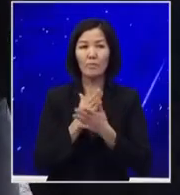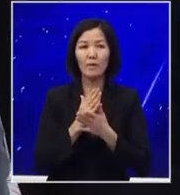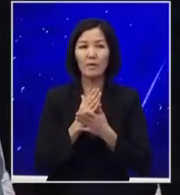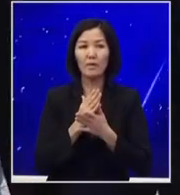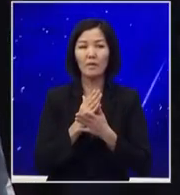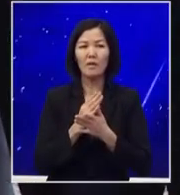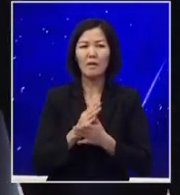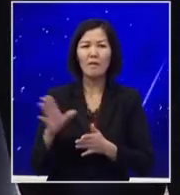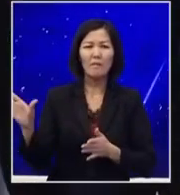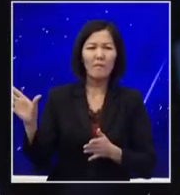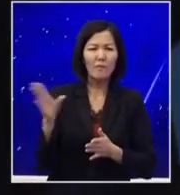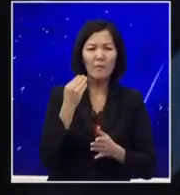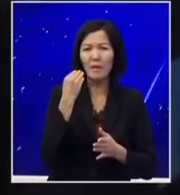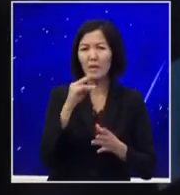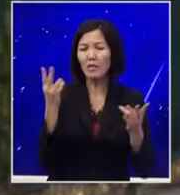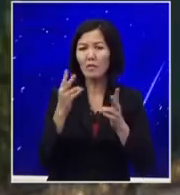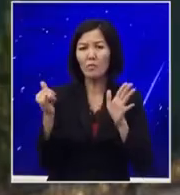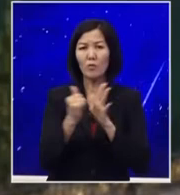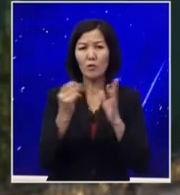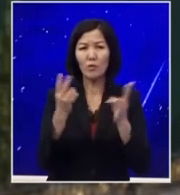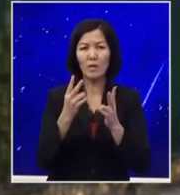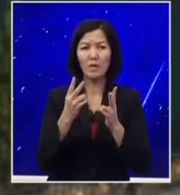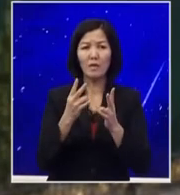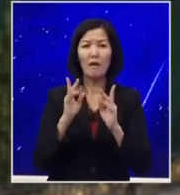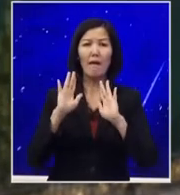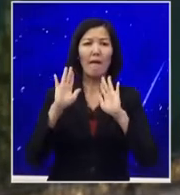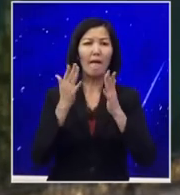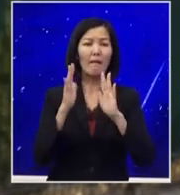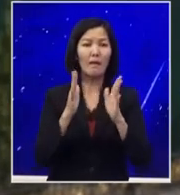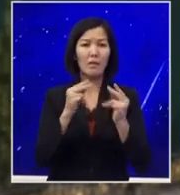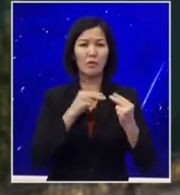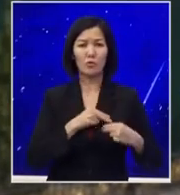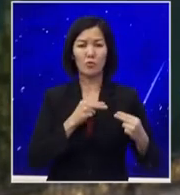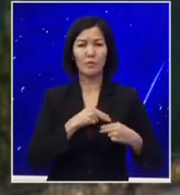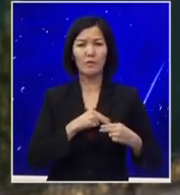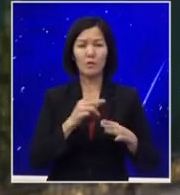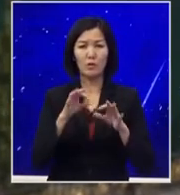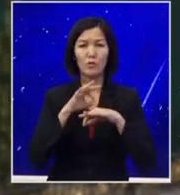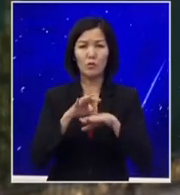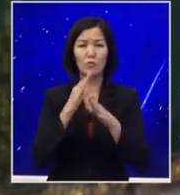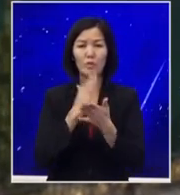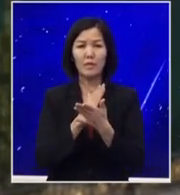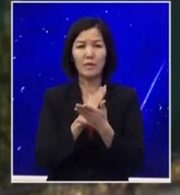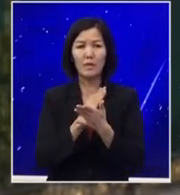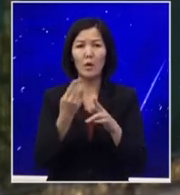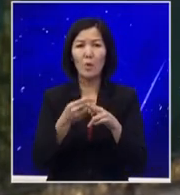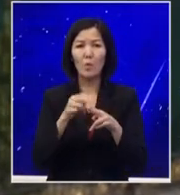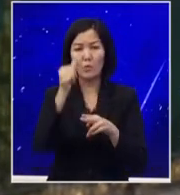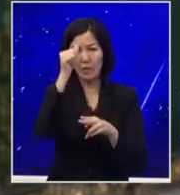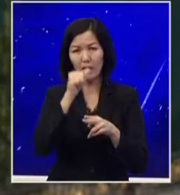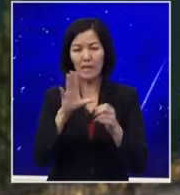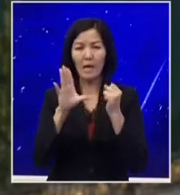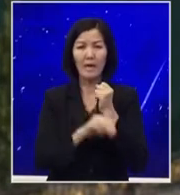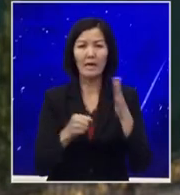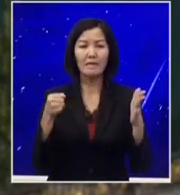это все, что качественное, хорошее. К силу. Аллеяның жұмысы жүріп жатыр. Осы айдың аяғына дейін